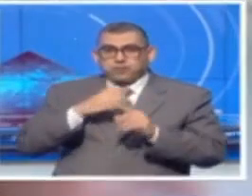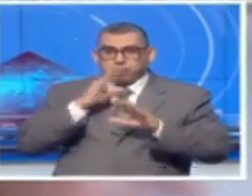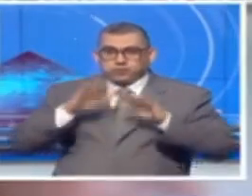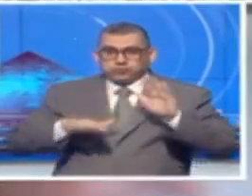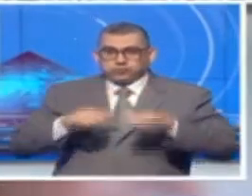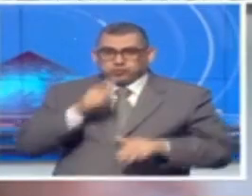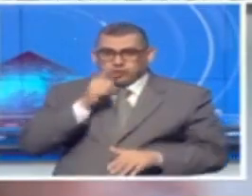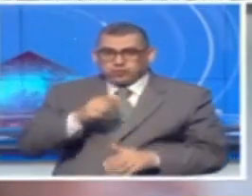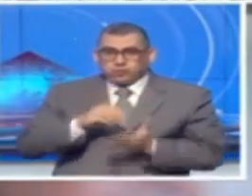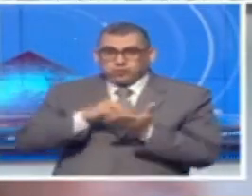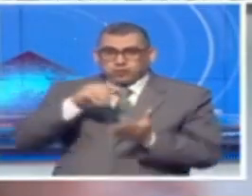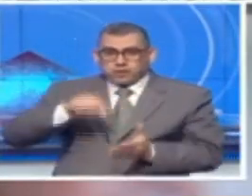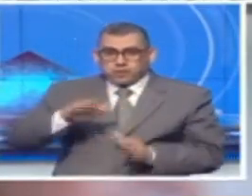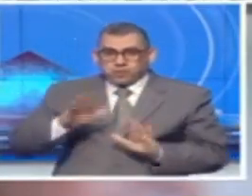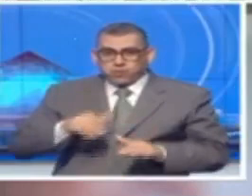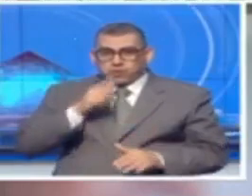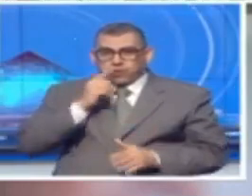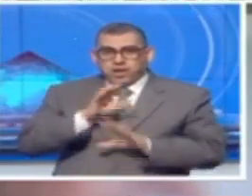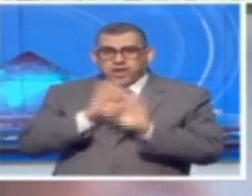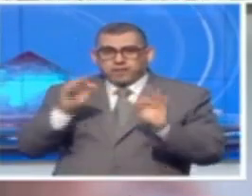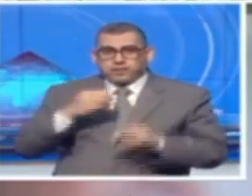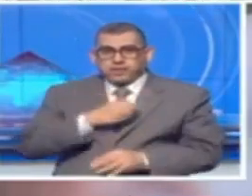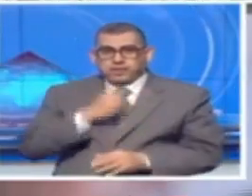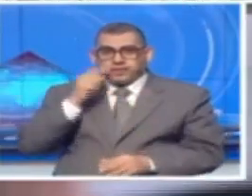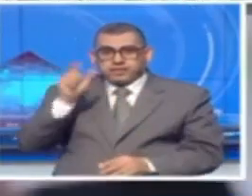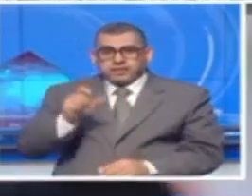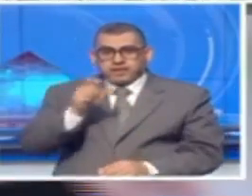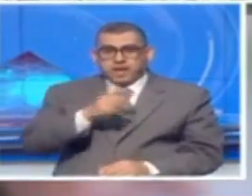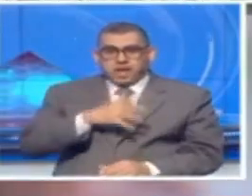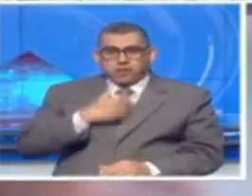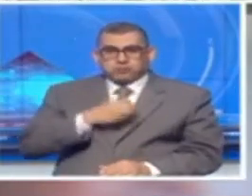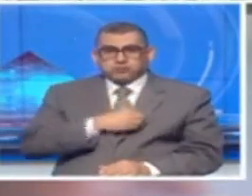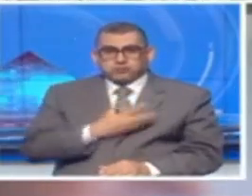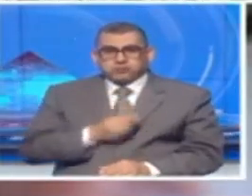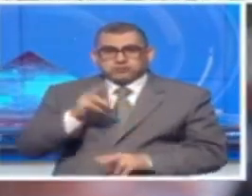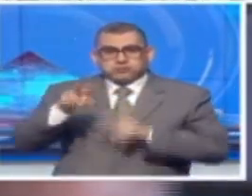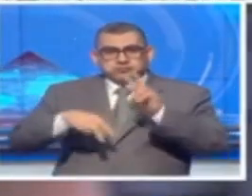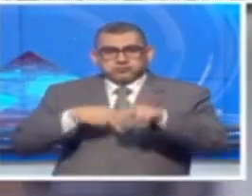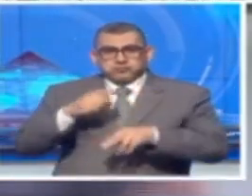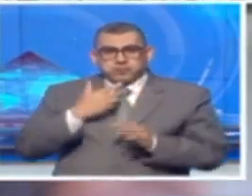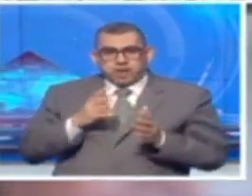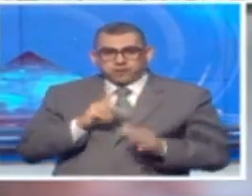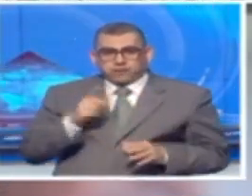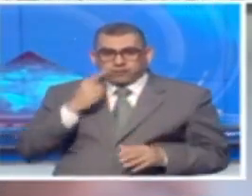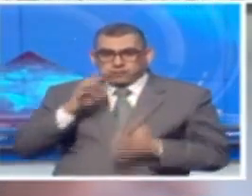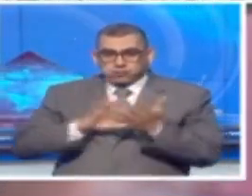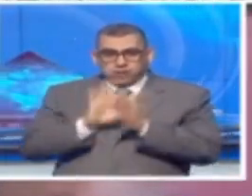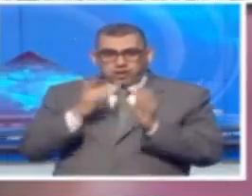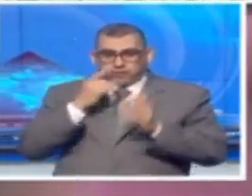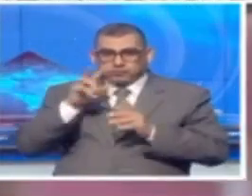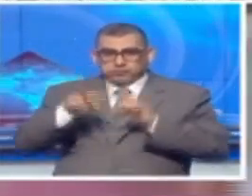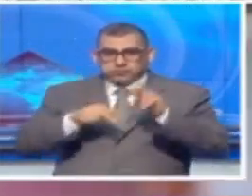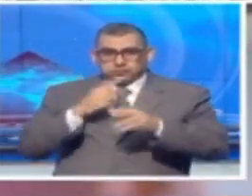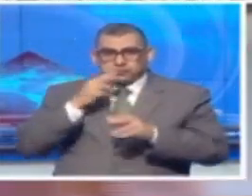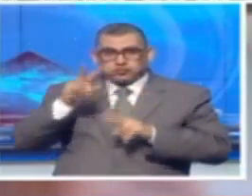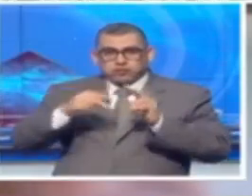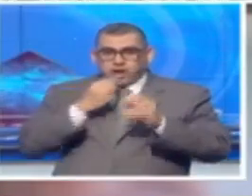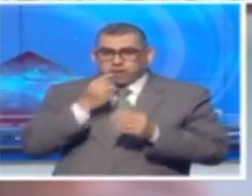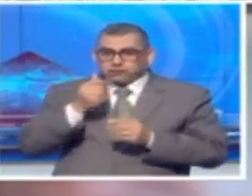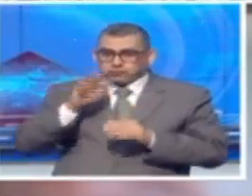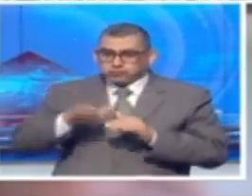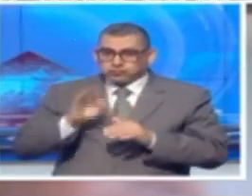الاستراتيجية. المبادرة حاليا مخلية الناس مطمئنة تمام وبتشتري ومش حاسه ان في مشاكل لا اما لا في بضاعه ولا في